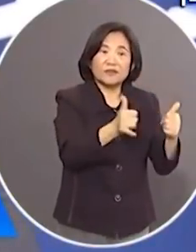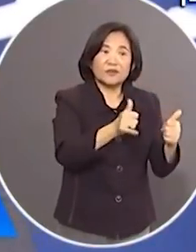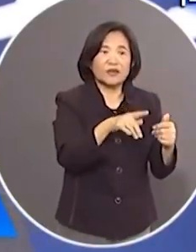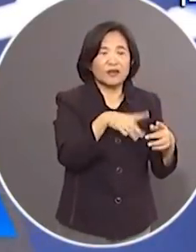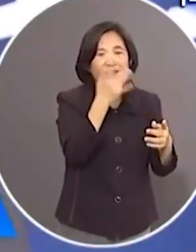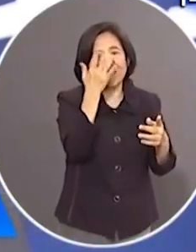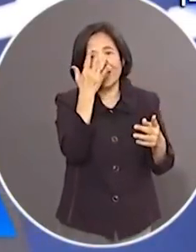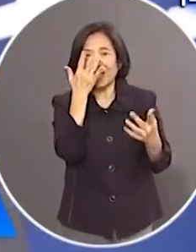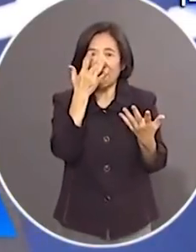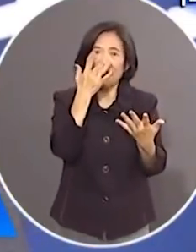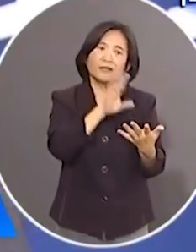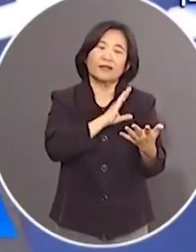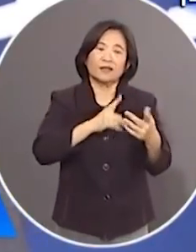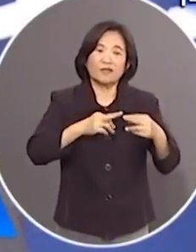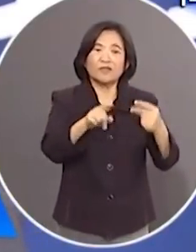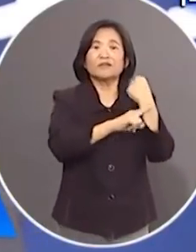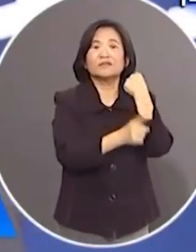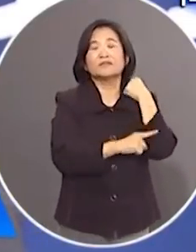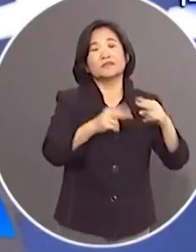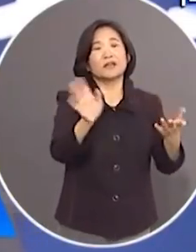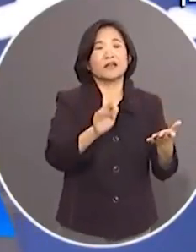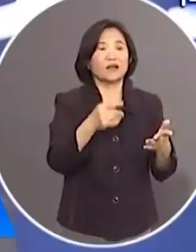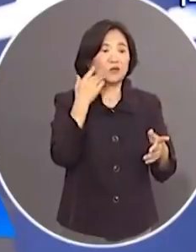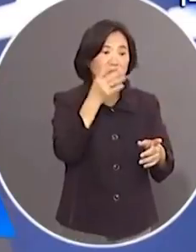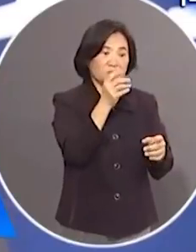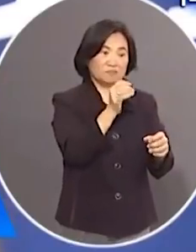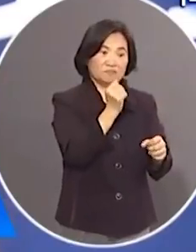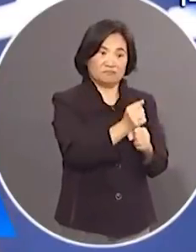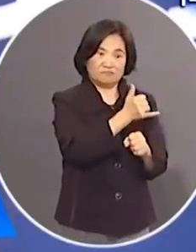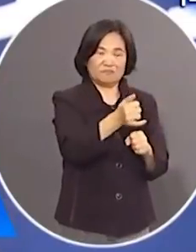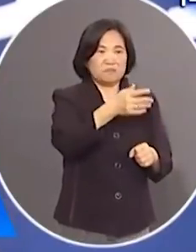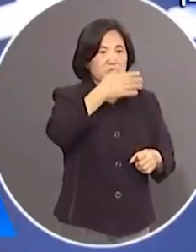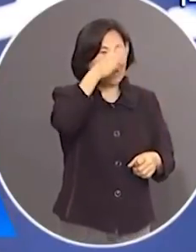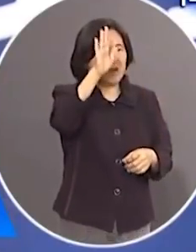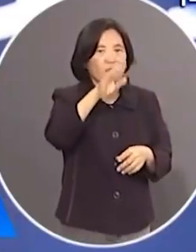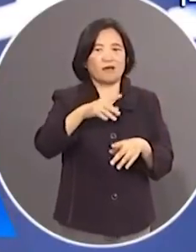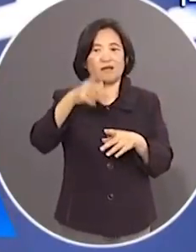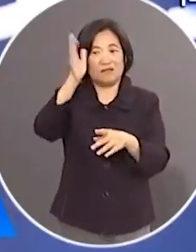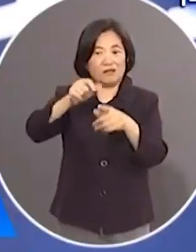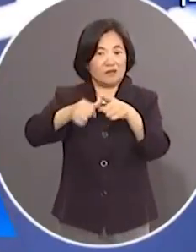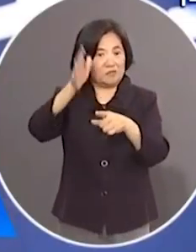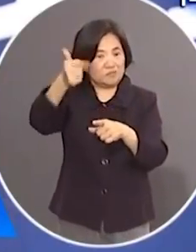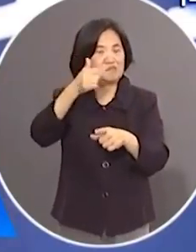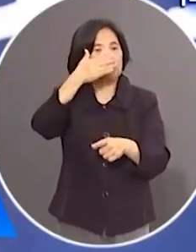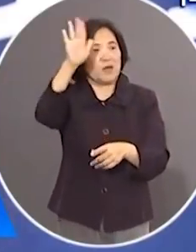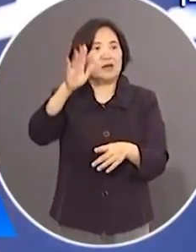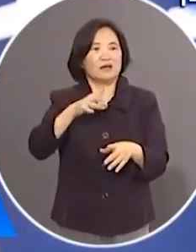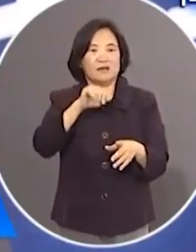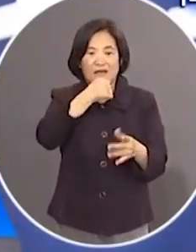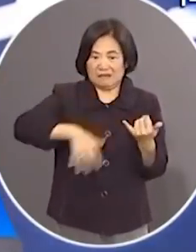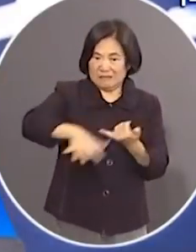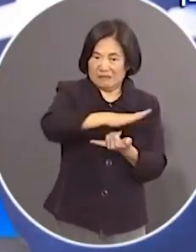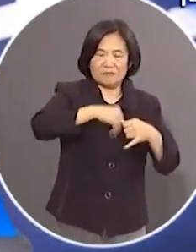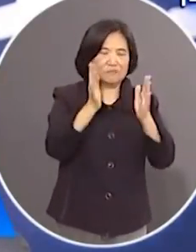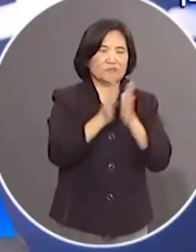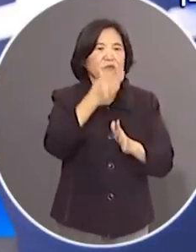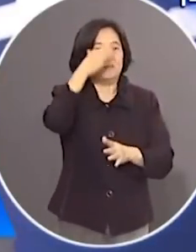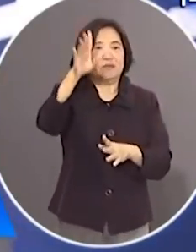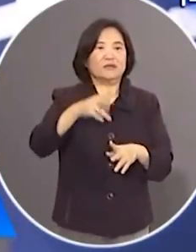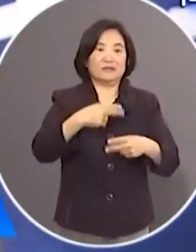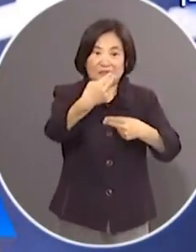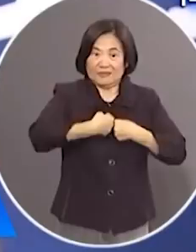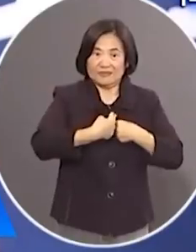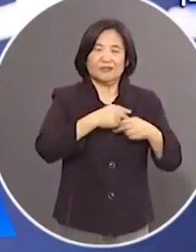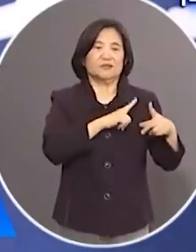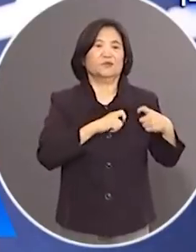法？所以最后我要说，员工赢，老板赢，全民要赢，台湾社会要三赢，相信郭台